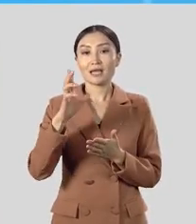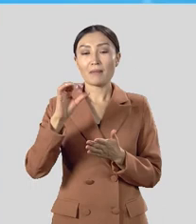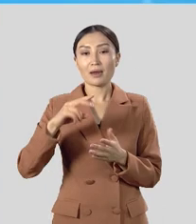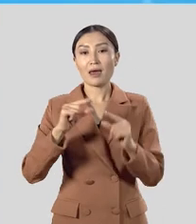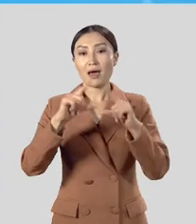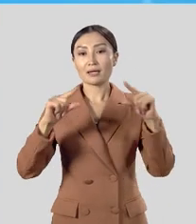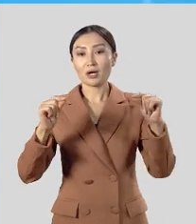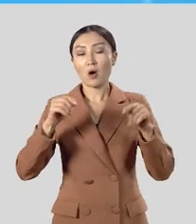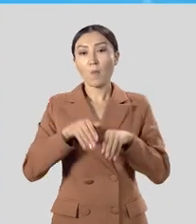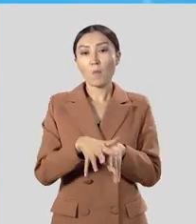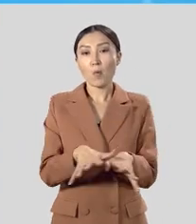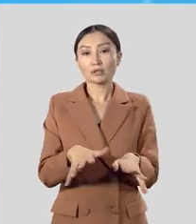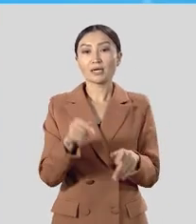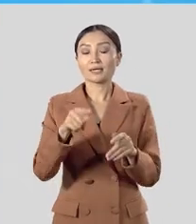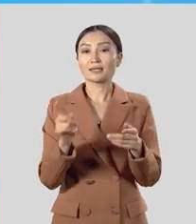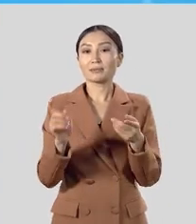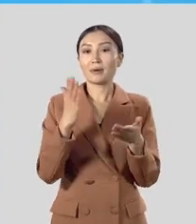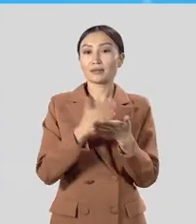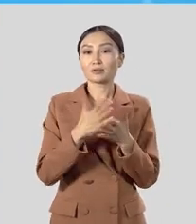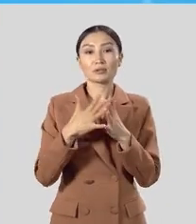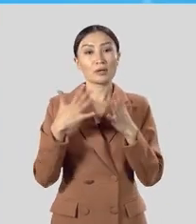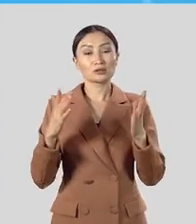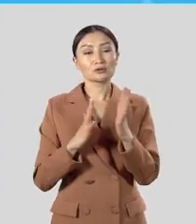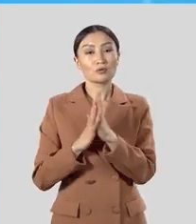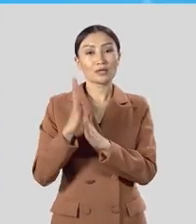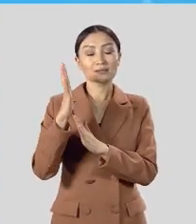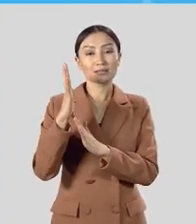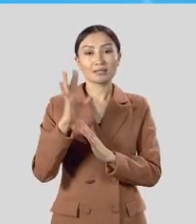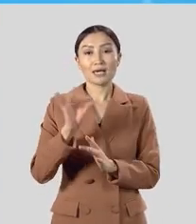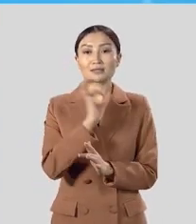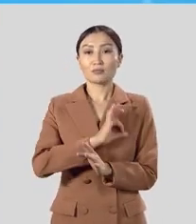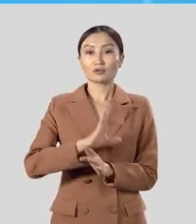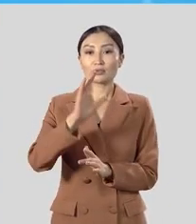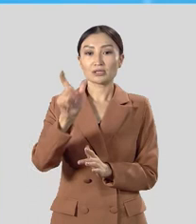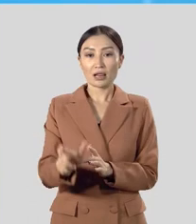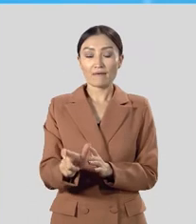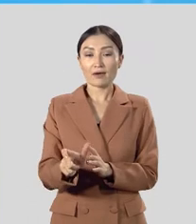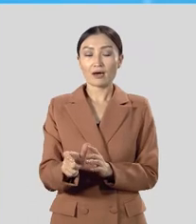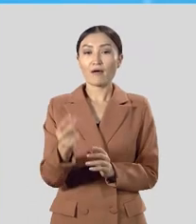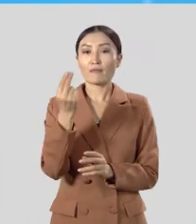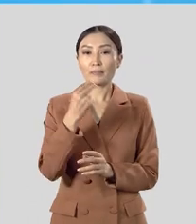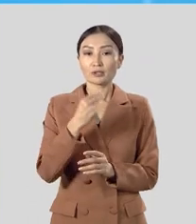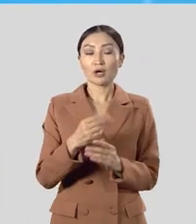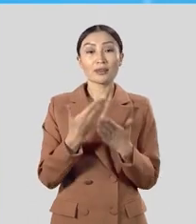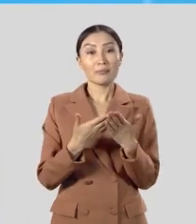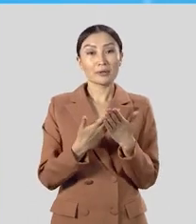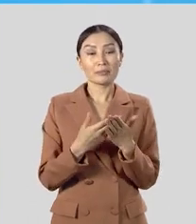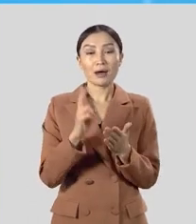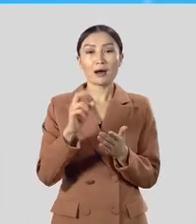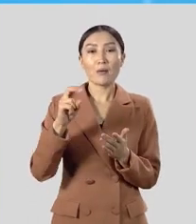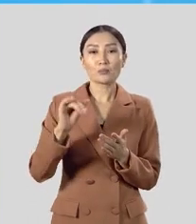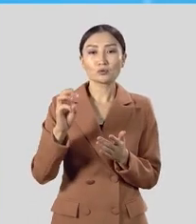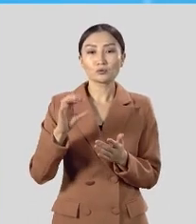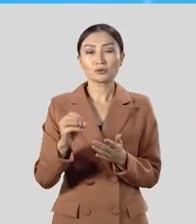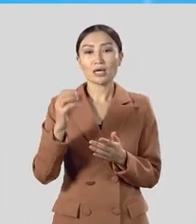листья, почки. К ним относятся большинство растений, используемых человеком, пищу. Например,